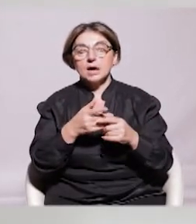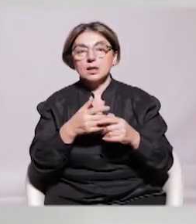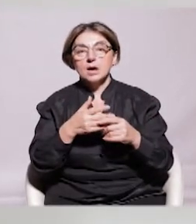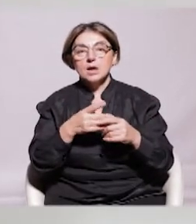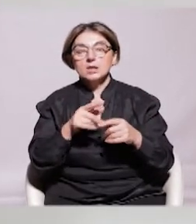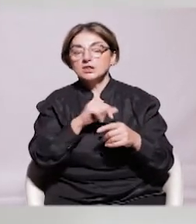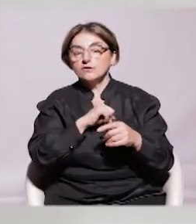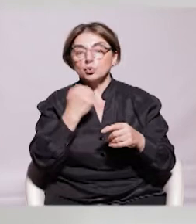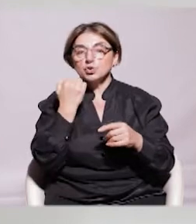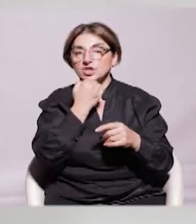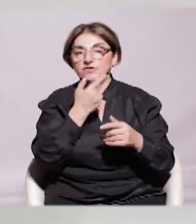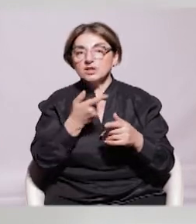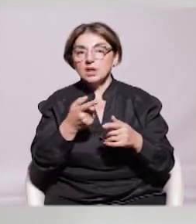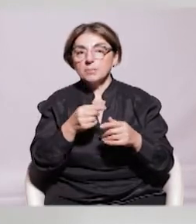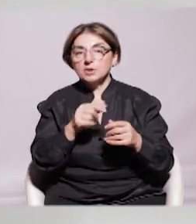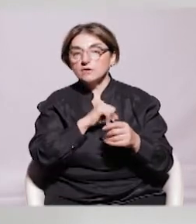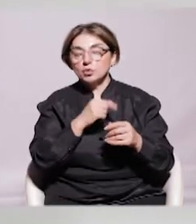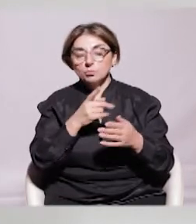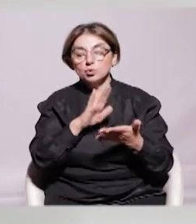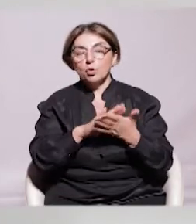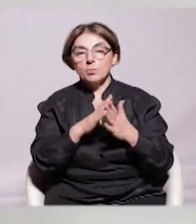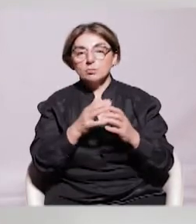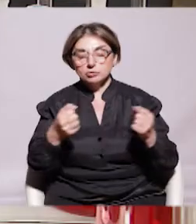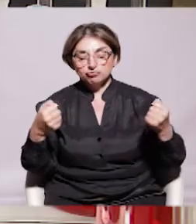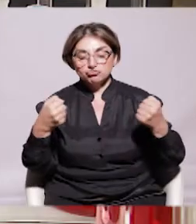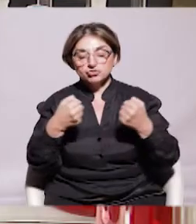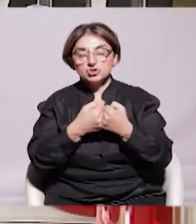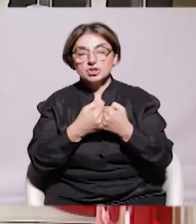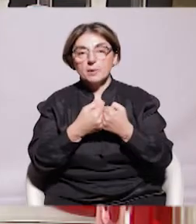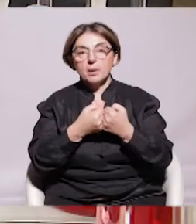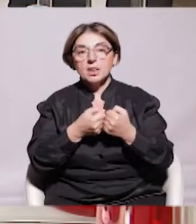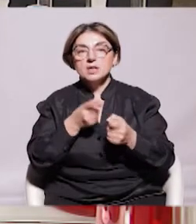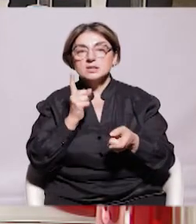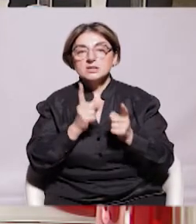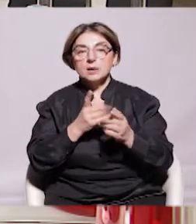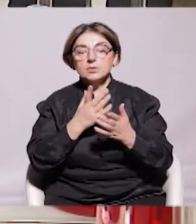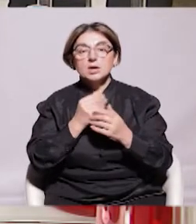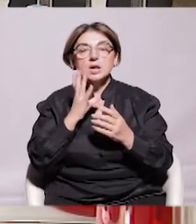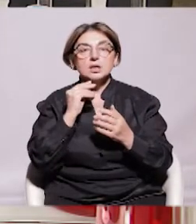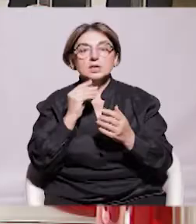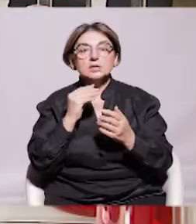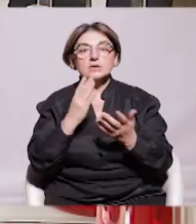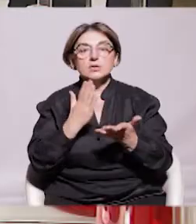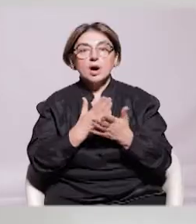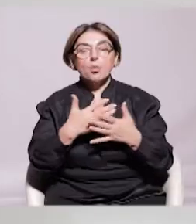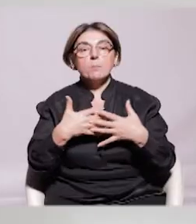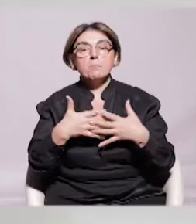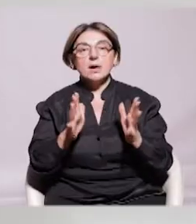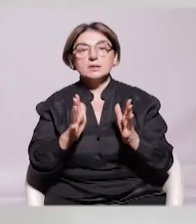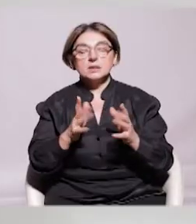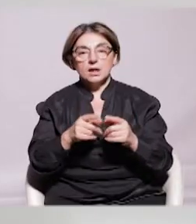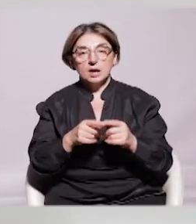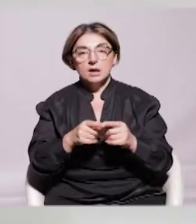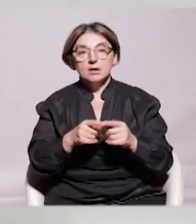მაღალია მორეაგირე ნივთიერებების კონცენტრაციები, შეჯახებათა ალბათობის რიცხვი, რა თქმა უნდა,